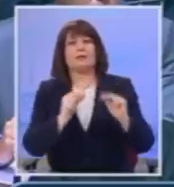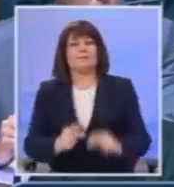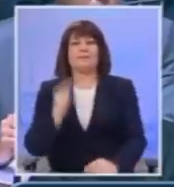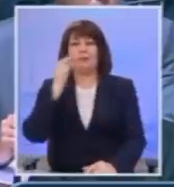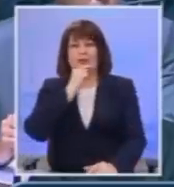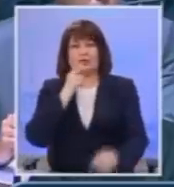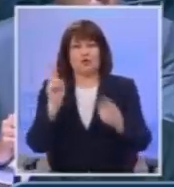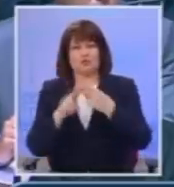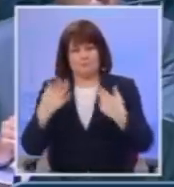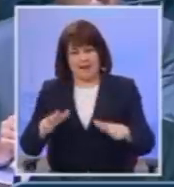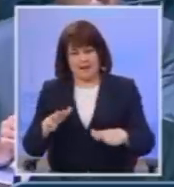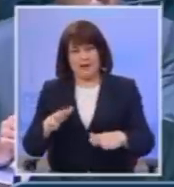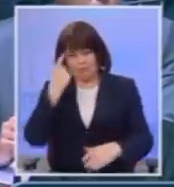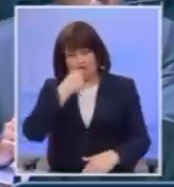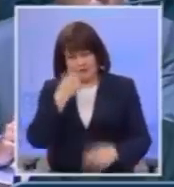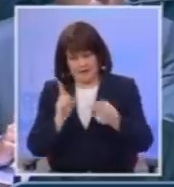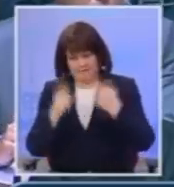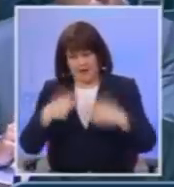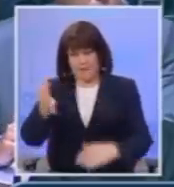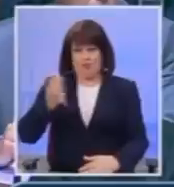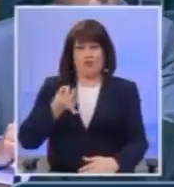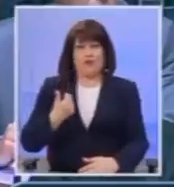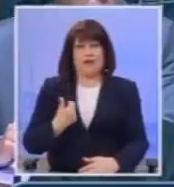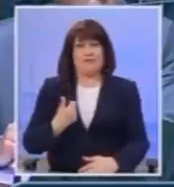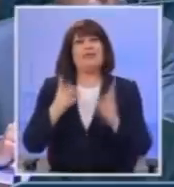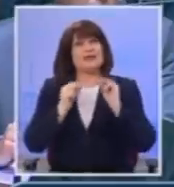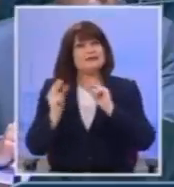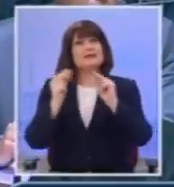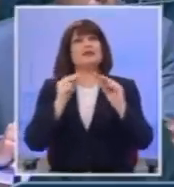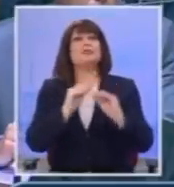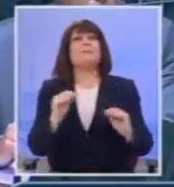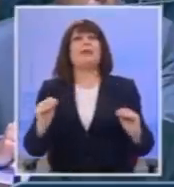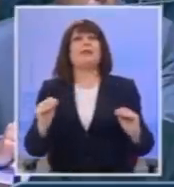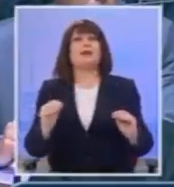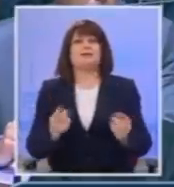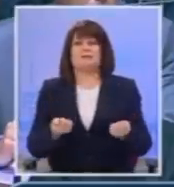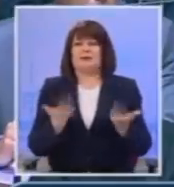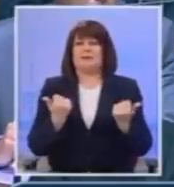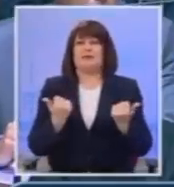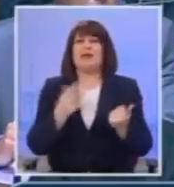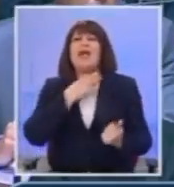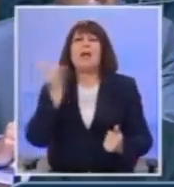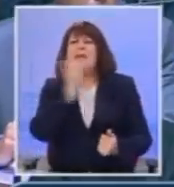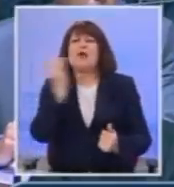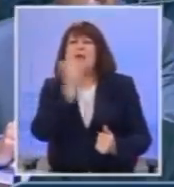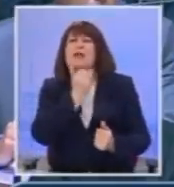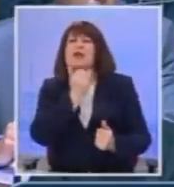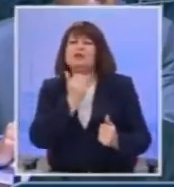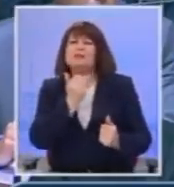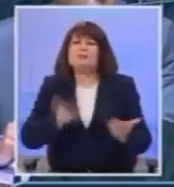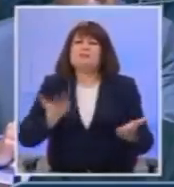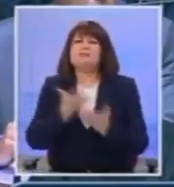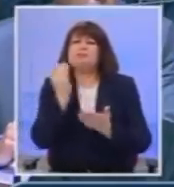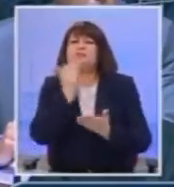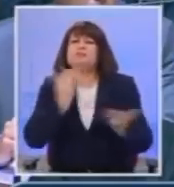σε μια συνάντησή μας προσωπικά ότι θα συζητήσουμε για το θέμα της παιδείας. Δεν συζητήσαμε. Όλα είναι κατεπήγοντα. Όλα είναι